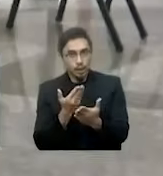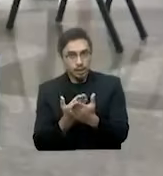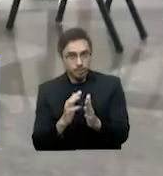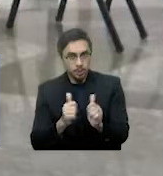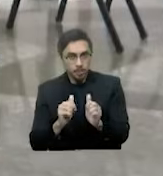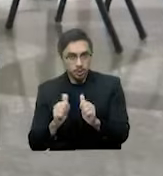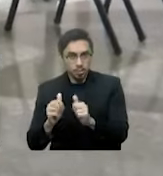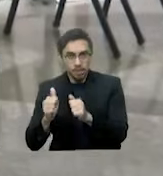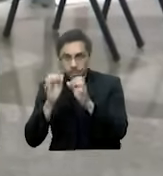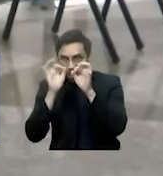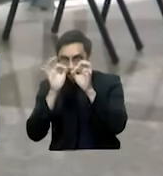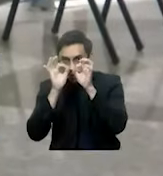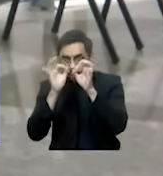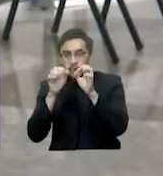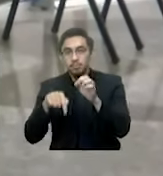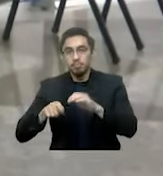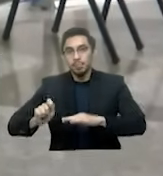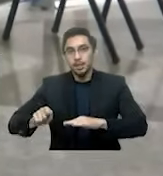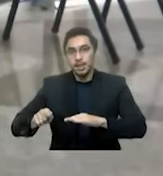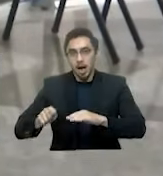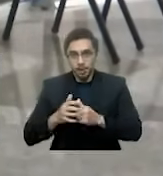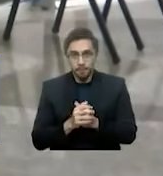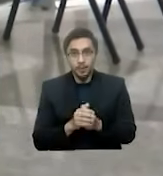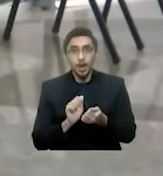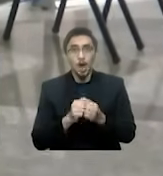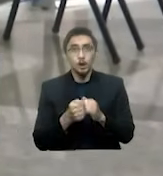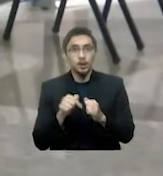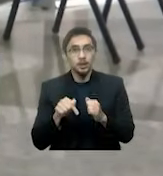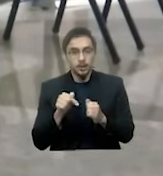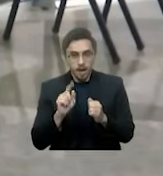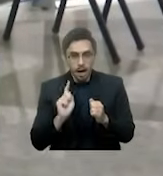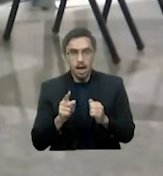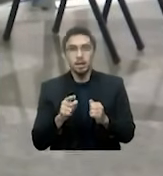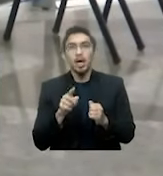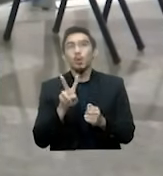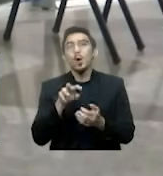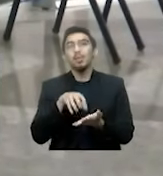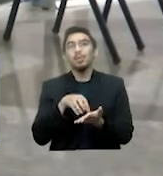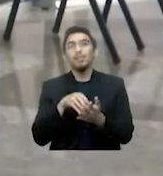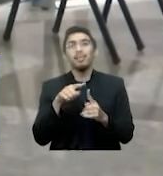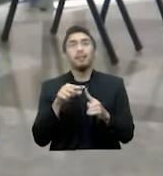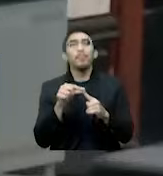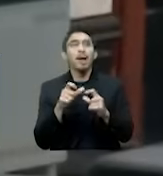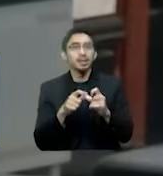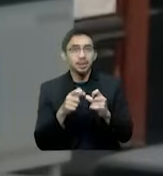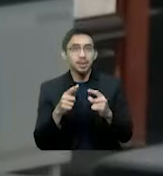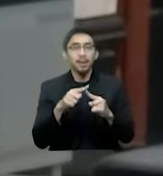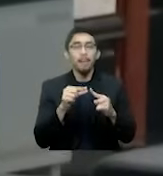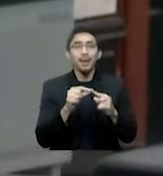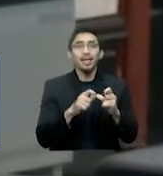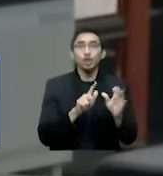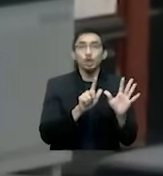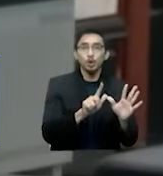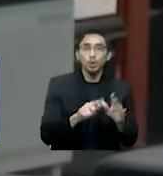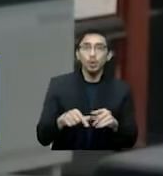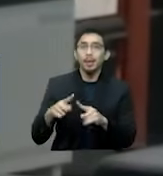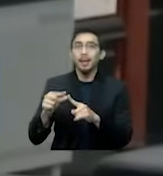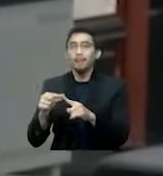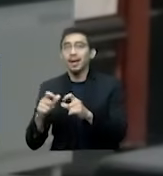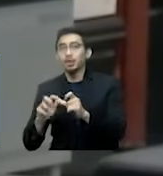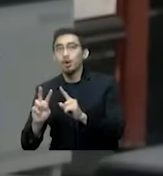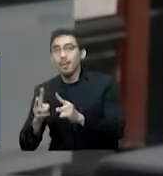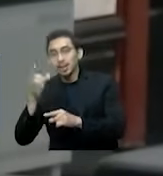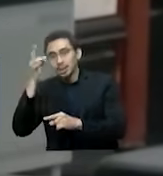menyiapkan saksi untuk persidangan. Kasus ini diduga terjadi di dua TPS, yakni TPS 7 dan TPS